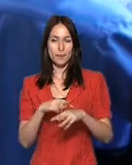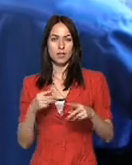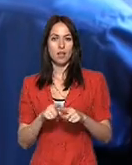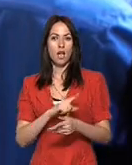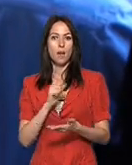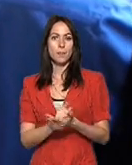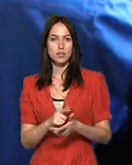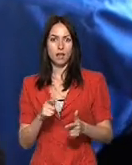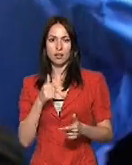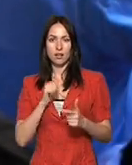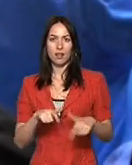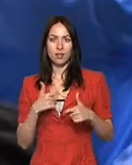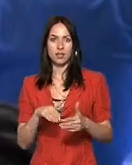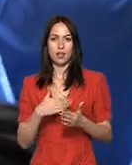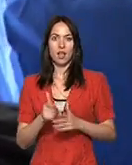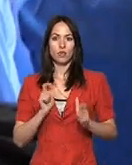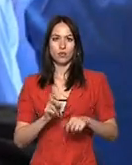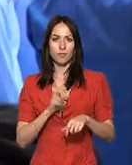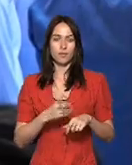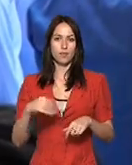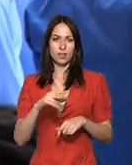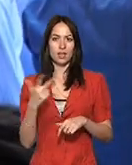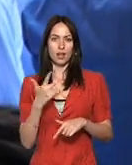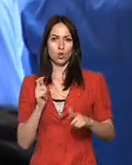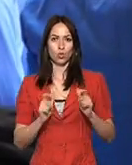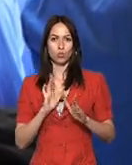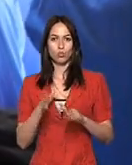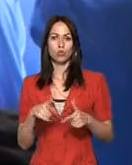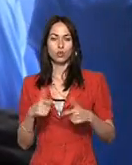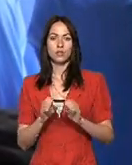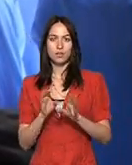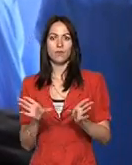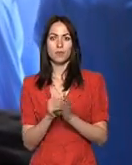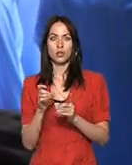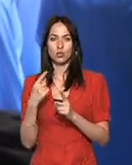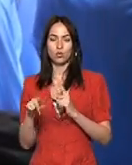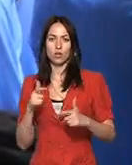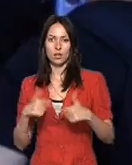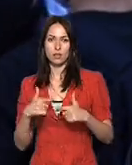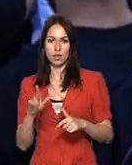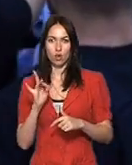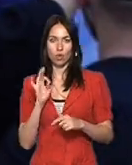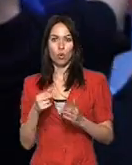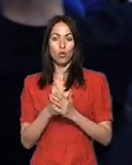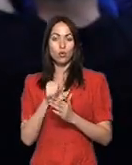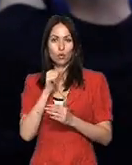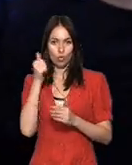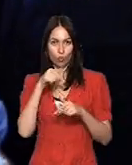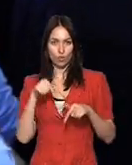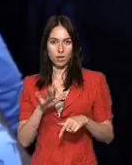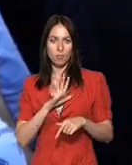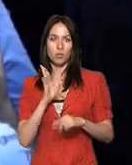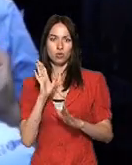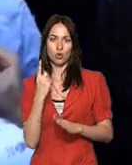для студентів-медиків третього курсу. Складатимуть його разом з іншим іспитом – КРОКом. До цього року КРОК був єдиним обов'язковим